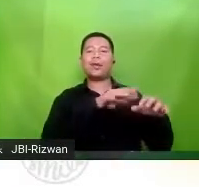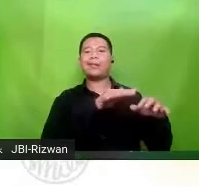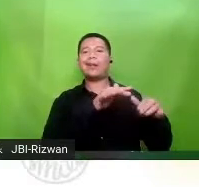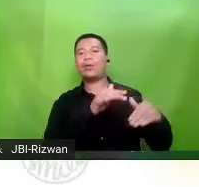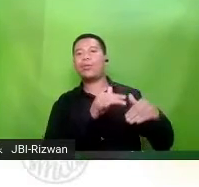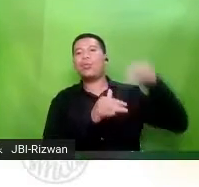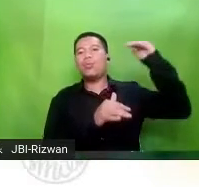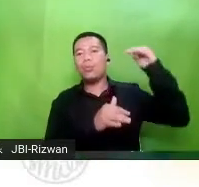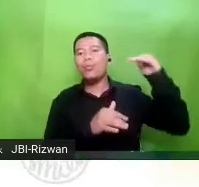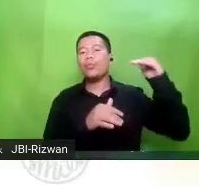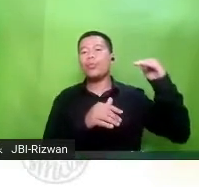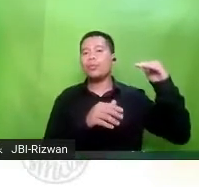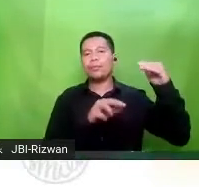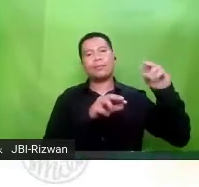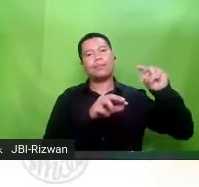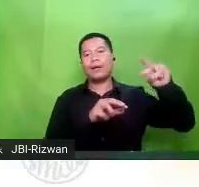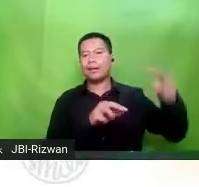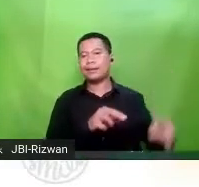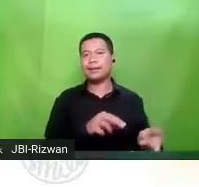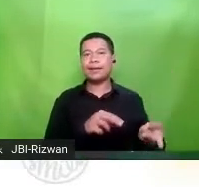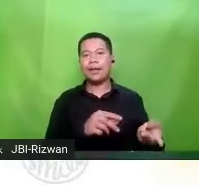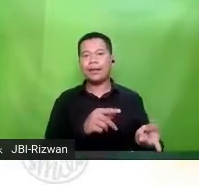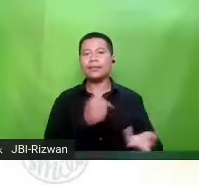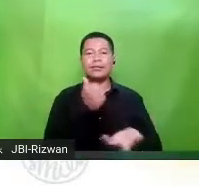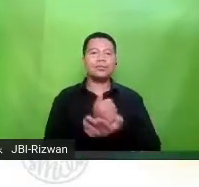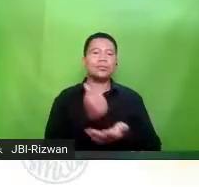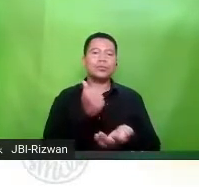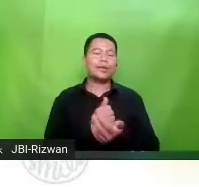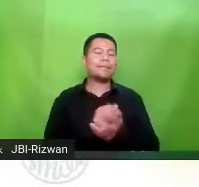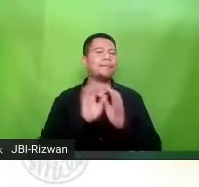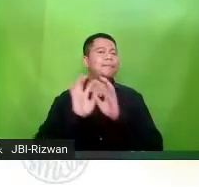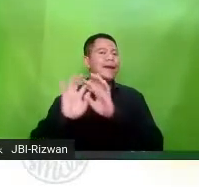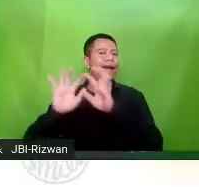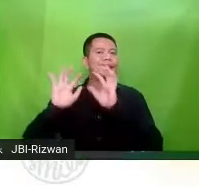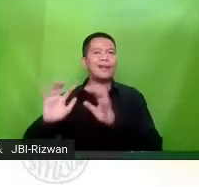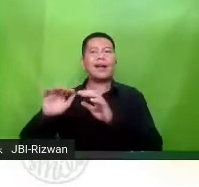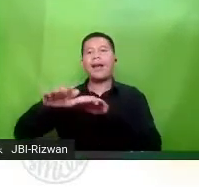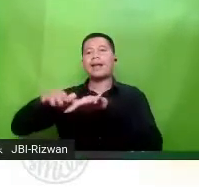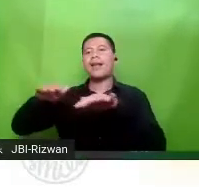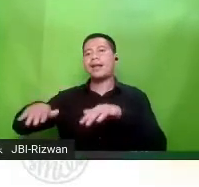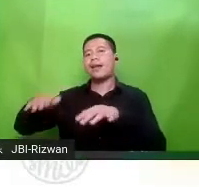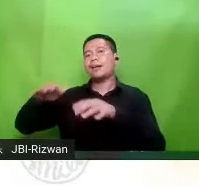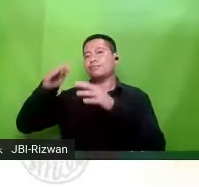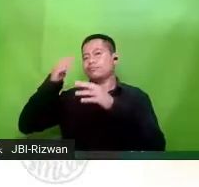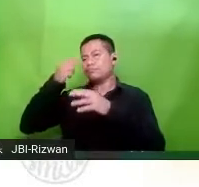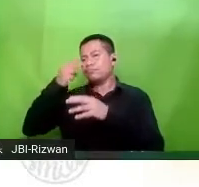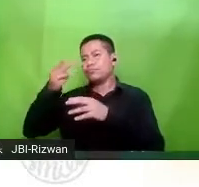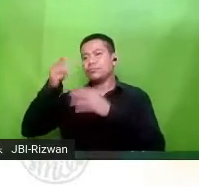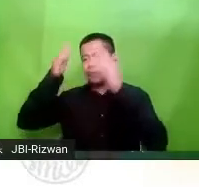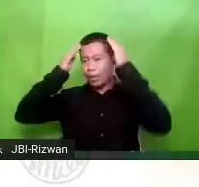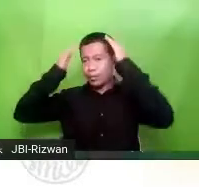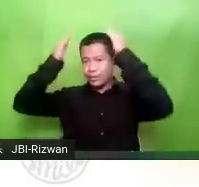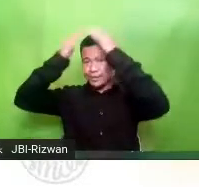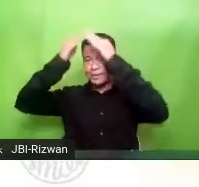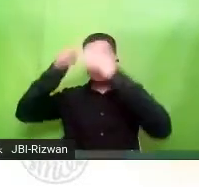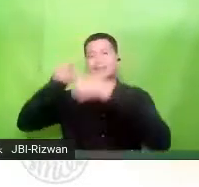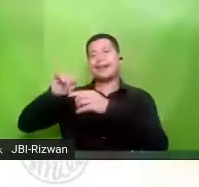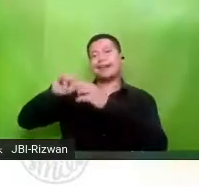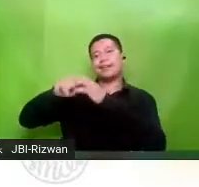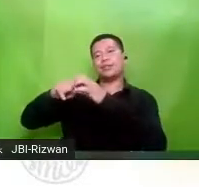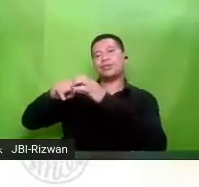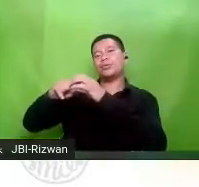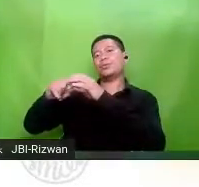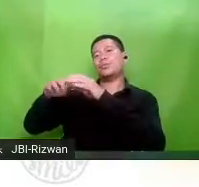Ya, terbalik ya, karena sesungguhnya sebagian besar dari anak-anak dengan diagnosis autisme itu angka IQ-nya berada di